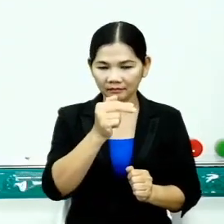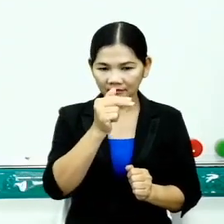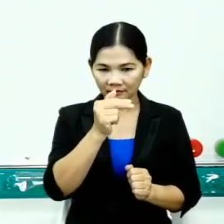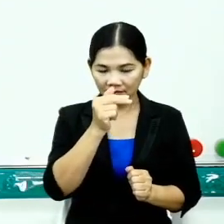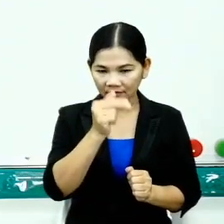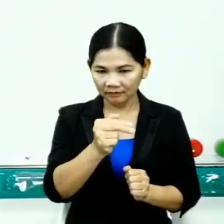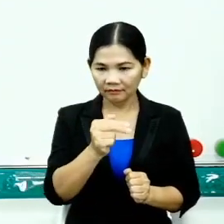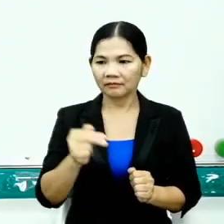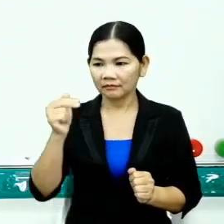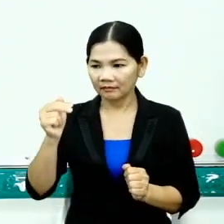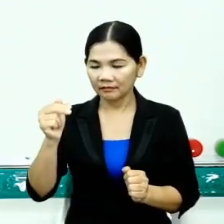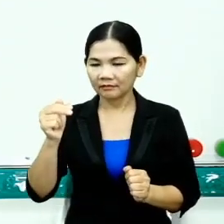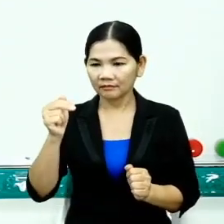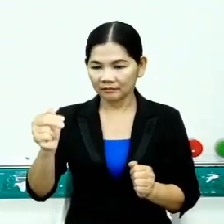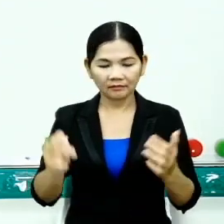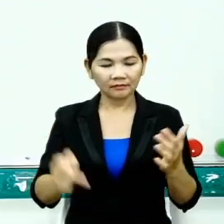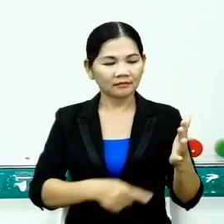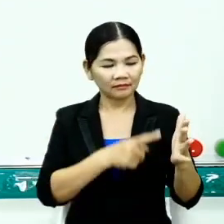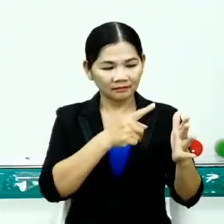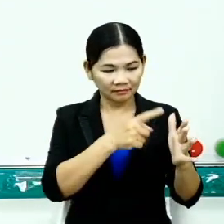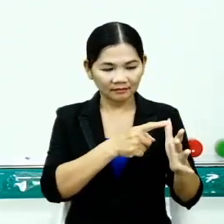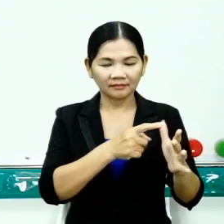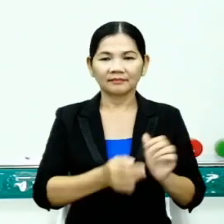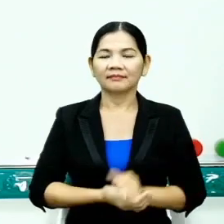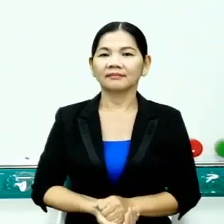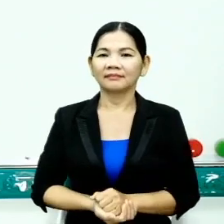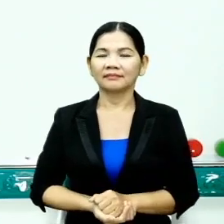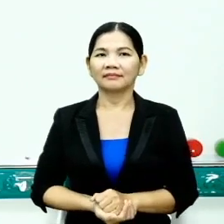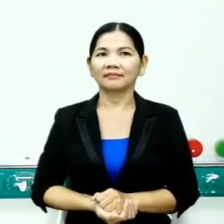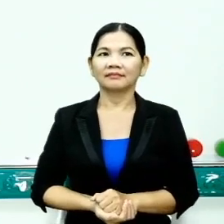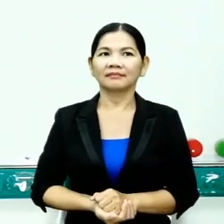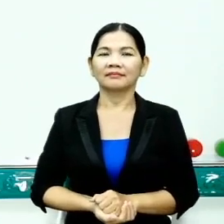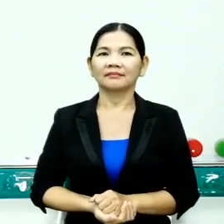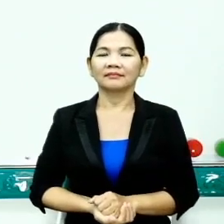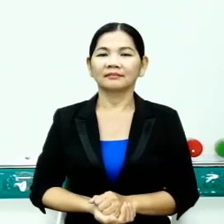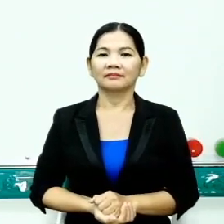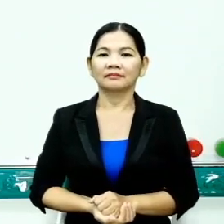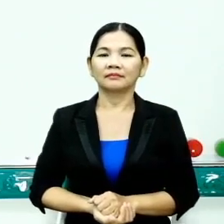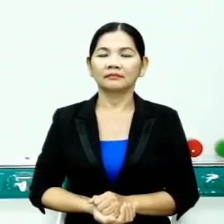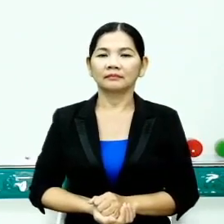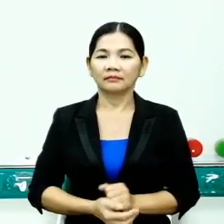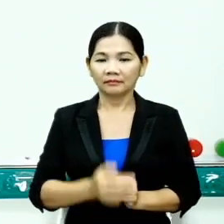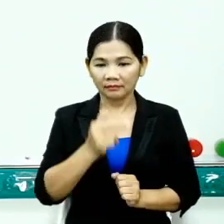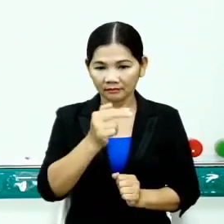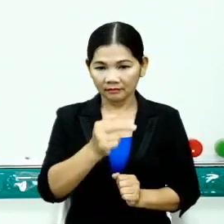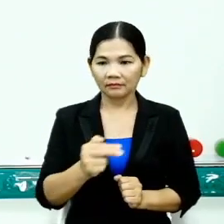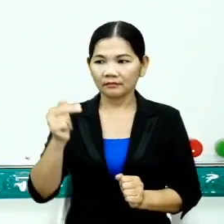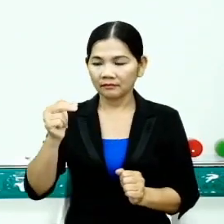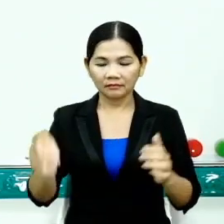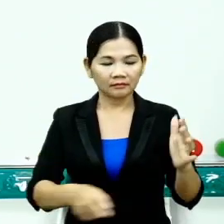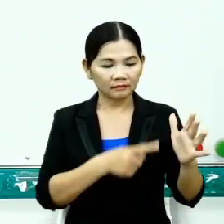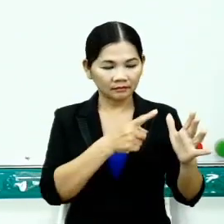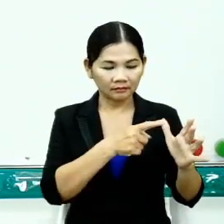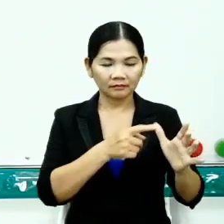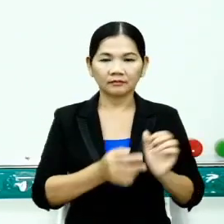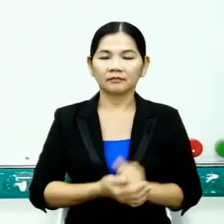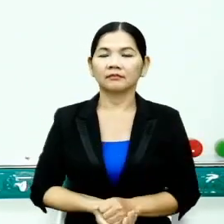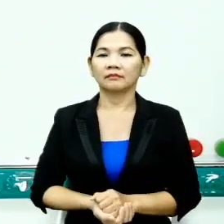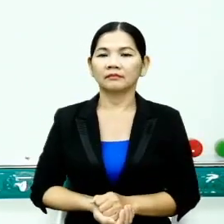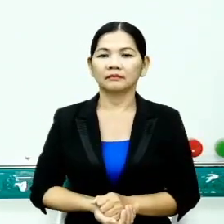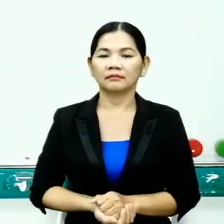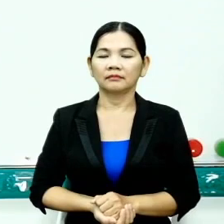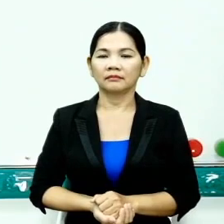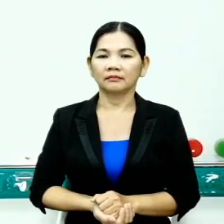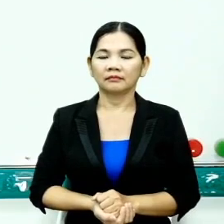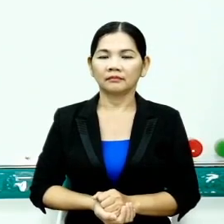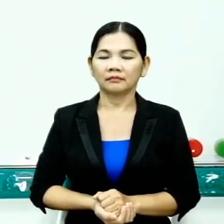ចានឹងមានតស្រៈអីគេចាគឺស្រៈអាចាតោះឥឡូវនេះកូនទាំងអស់គ្នា